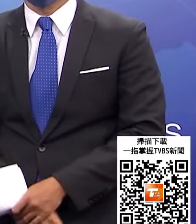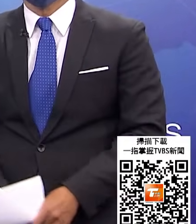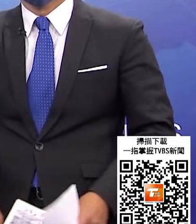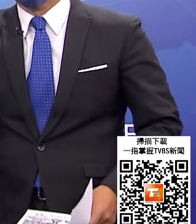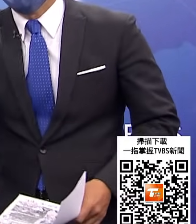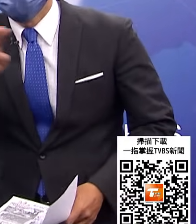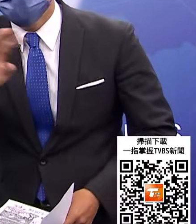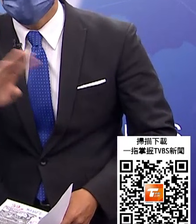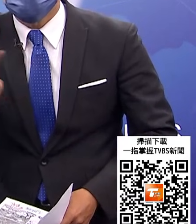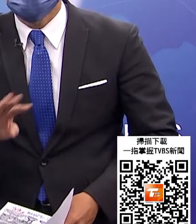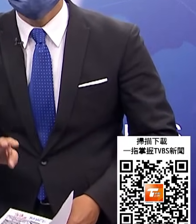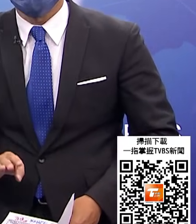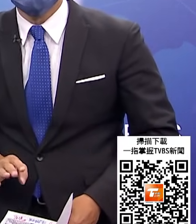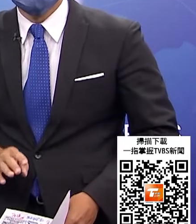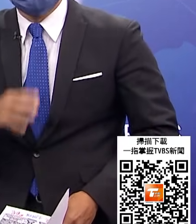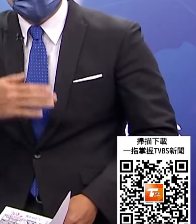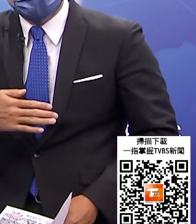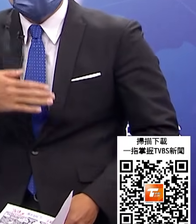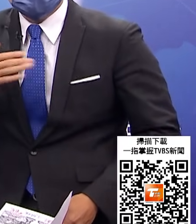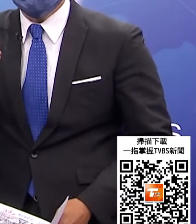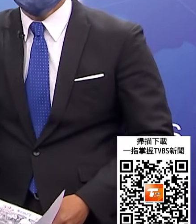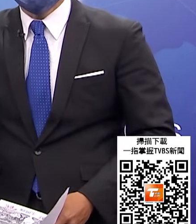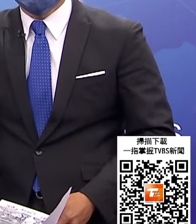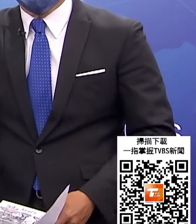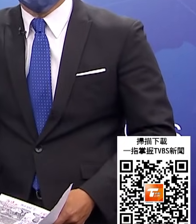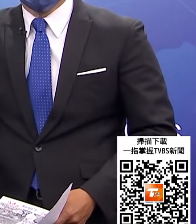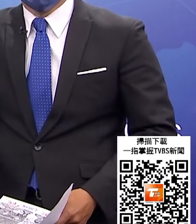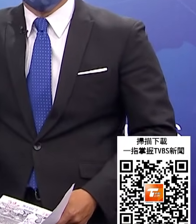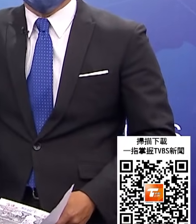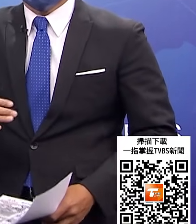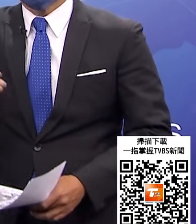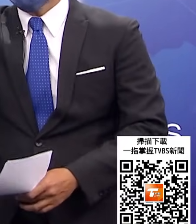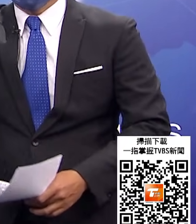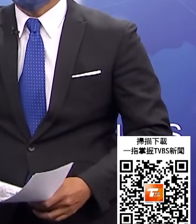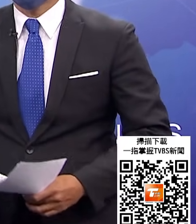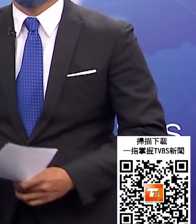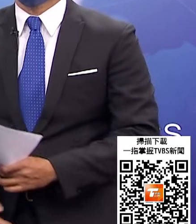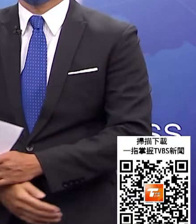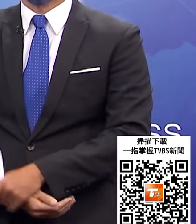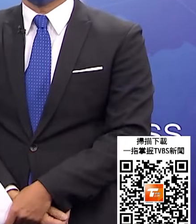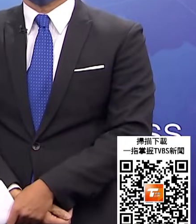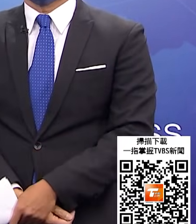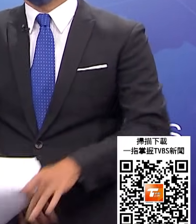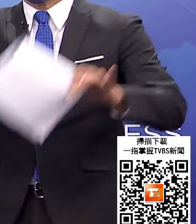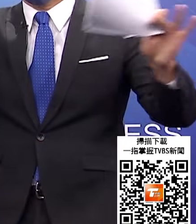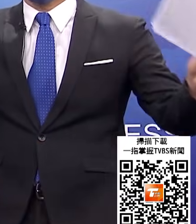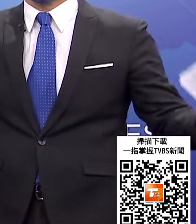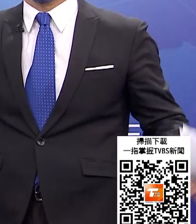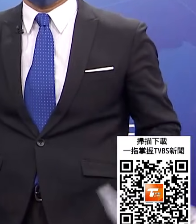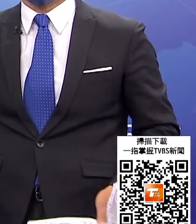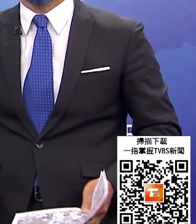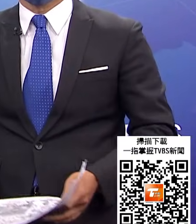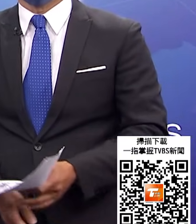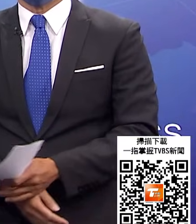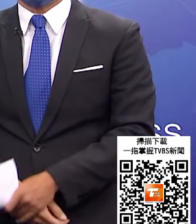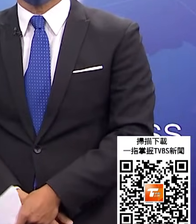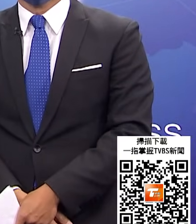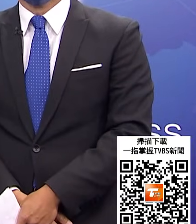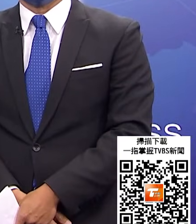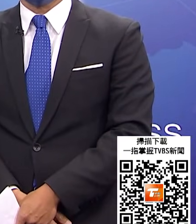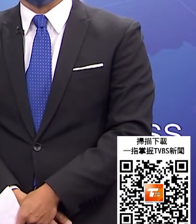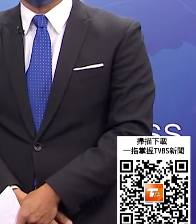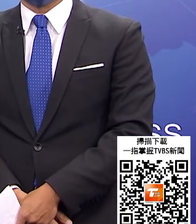除禁令，你们误会了，不是哦，美国是更进步。他之前其实早就没有解除了，全世界只有台湾跟日